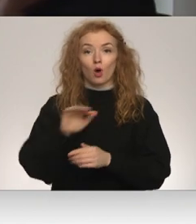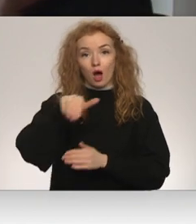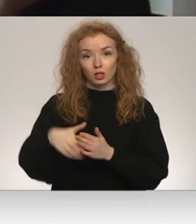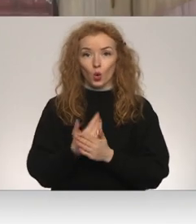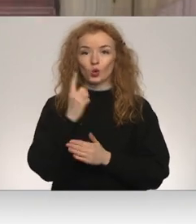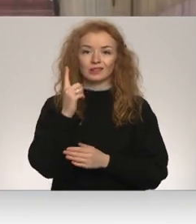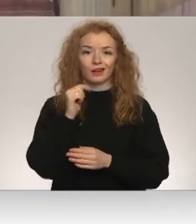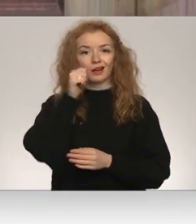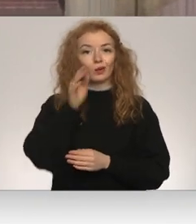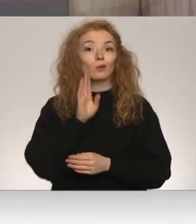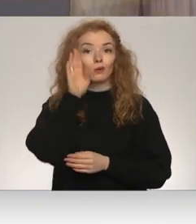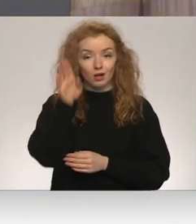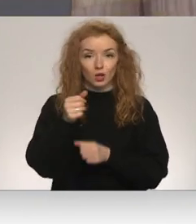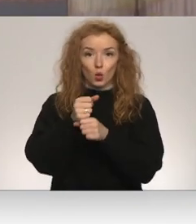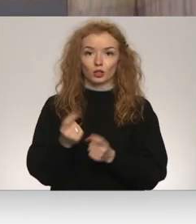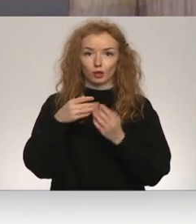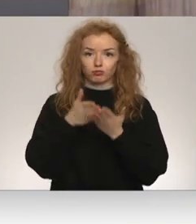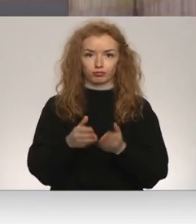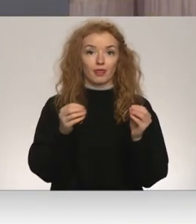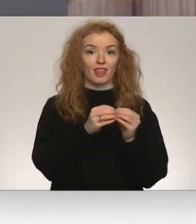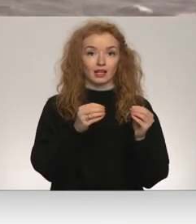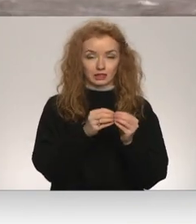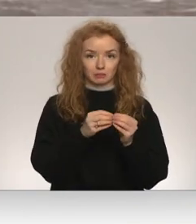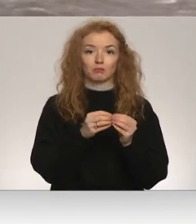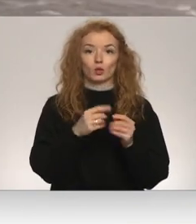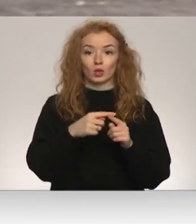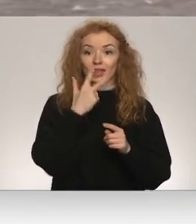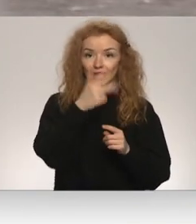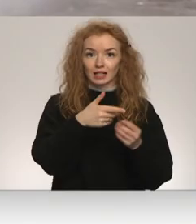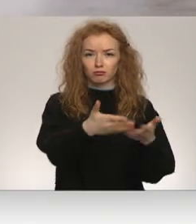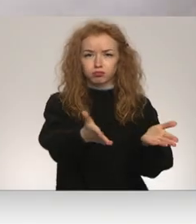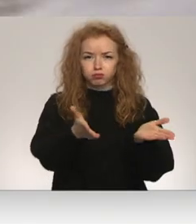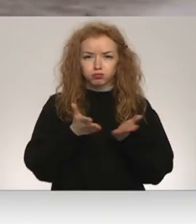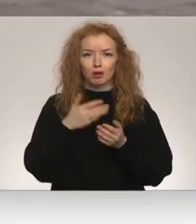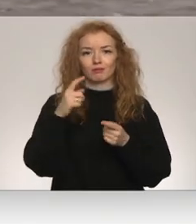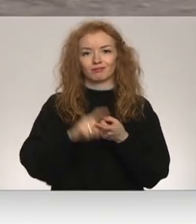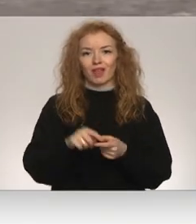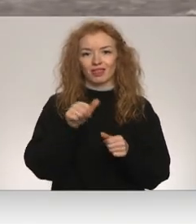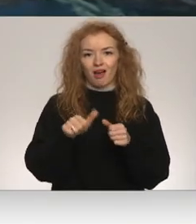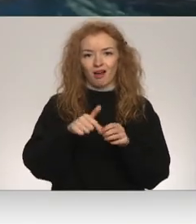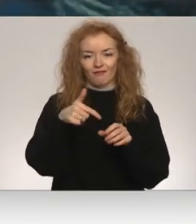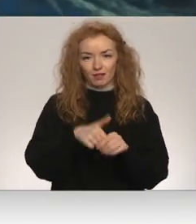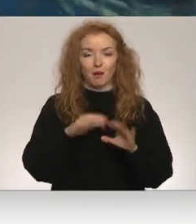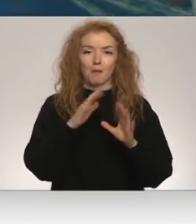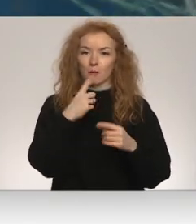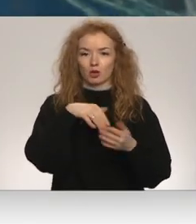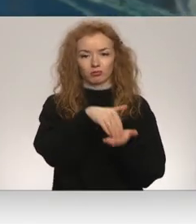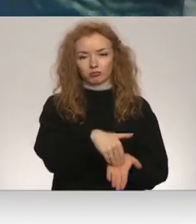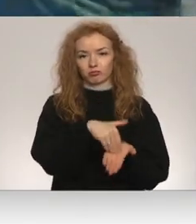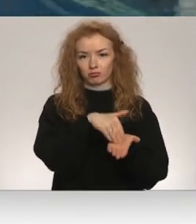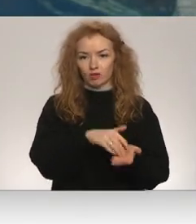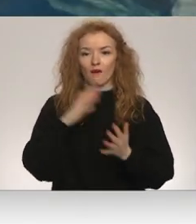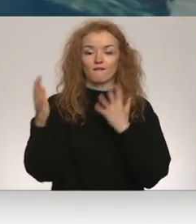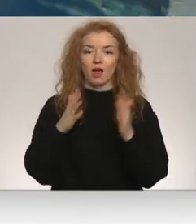vien rīt no rīta. Ostā atrodas 10 kuģu, 3 no tiem tankeri, kam bija plānots kraut naftas produktus. Vairāk kuģi stāv reidā bez ankuriem, stiprā